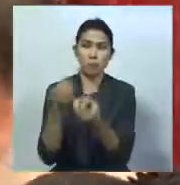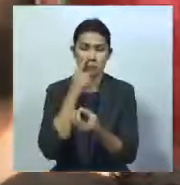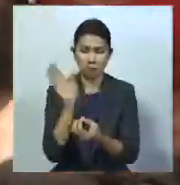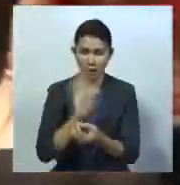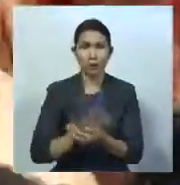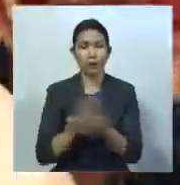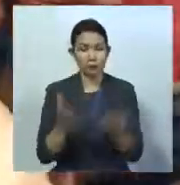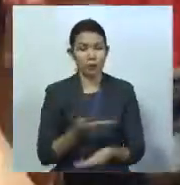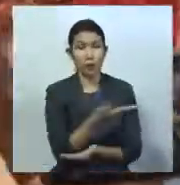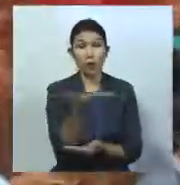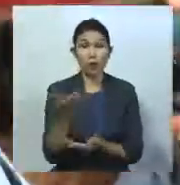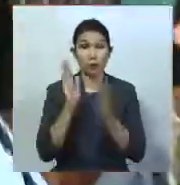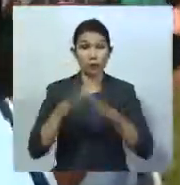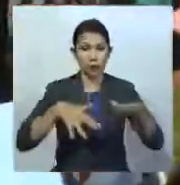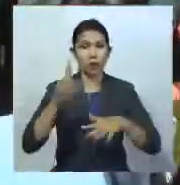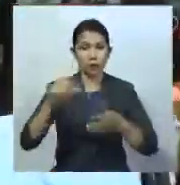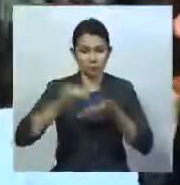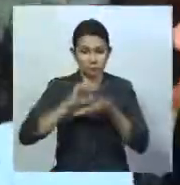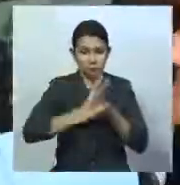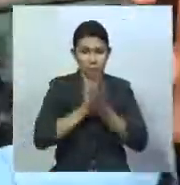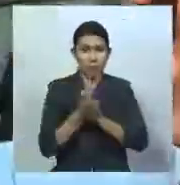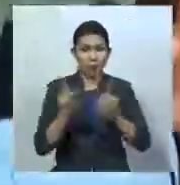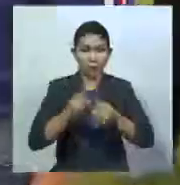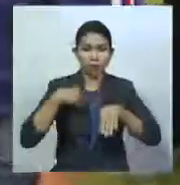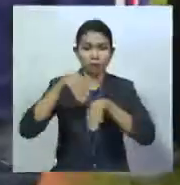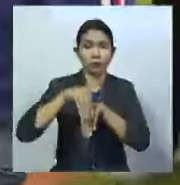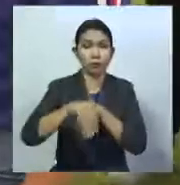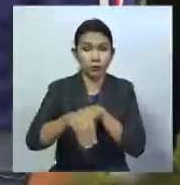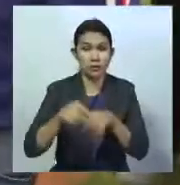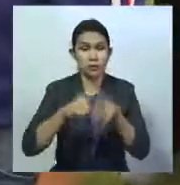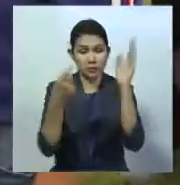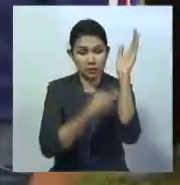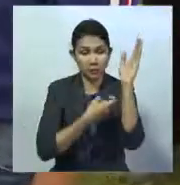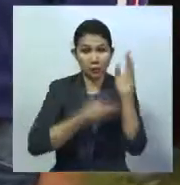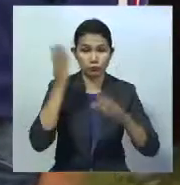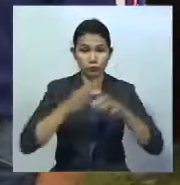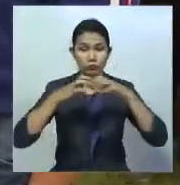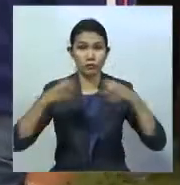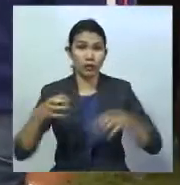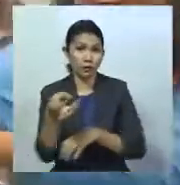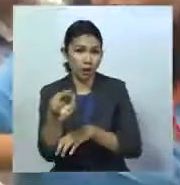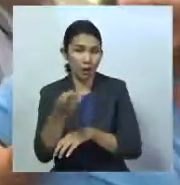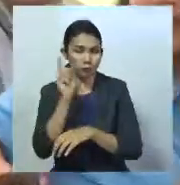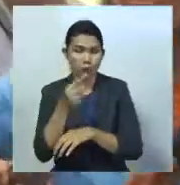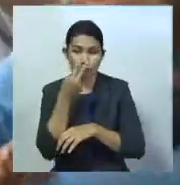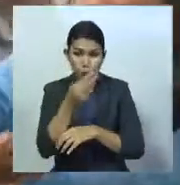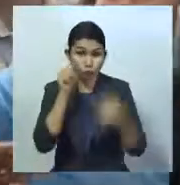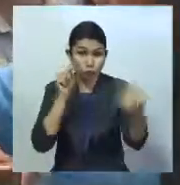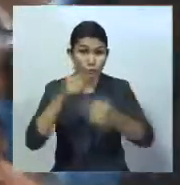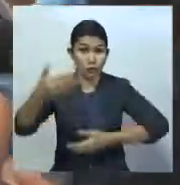ให้ประชาชนปรับตัวโดยเฉพาะการปลูกพืชทั้งยางพาราทุเรียนข้าวให้สอดคล้องกับความต้องการของตล